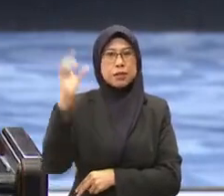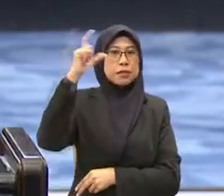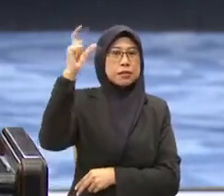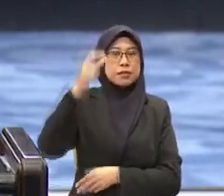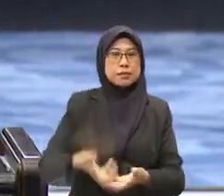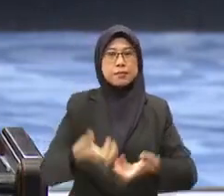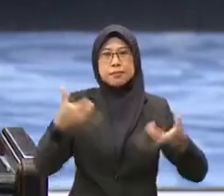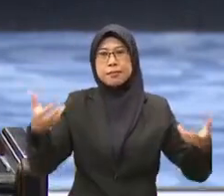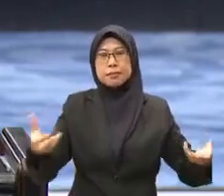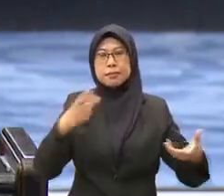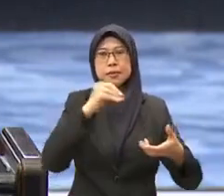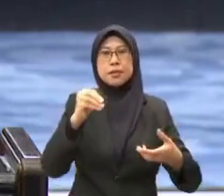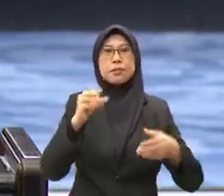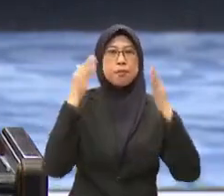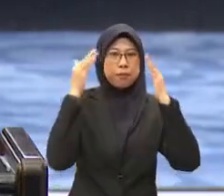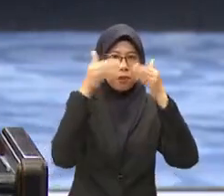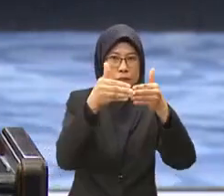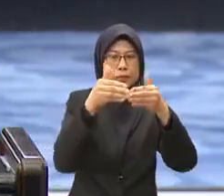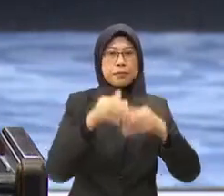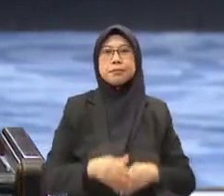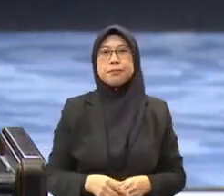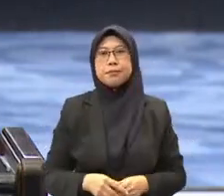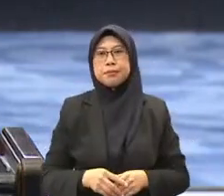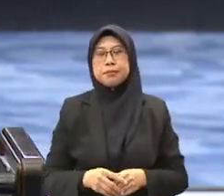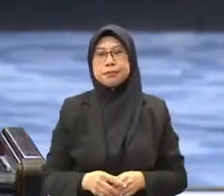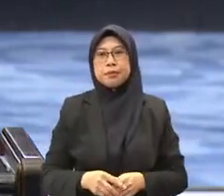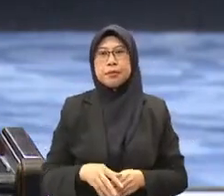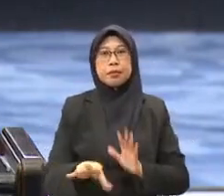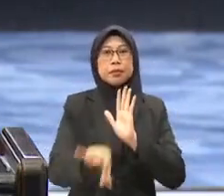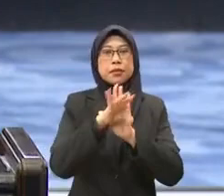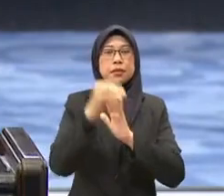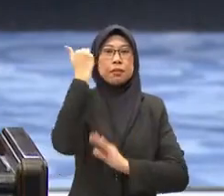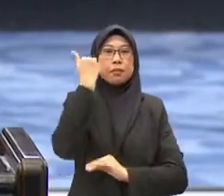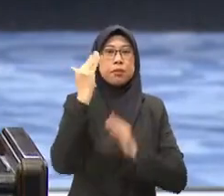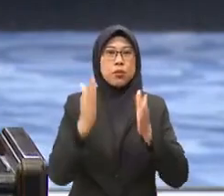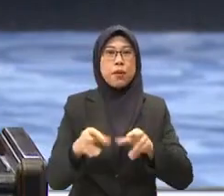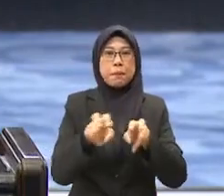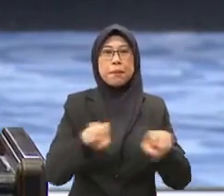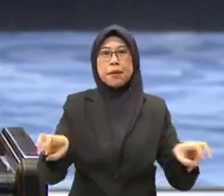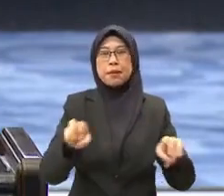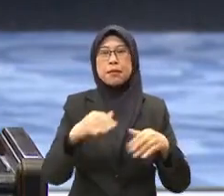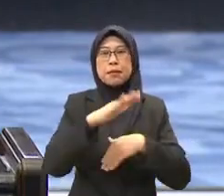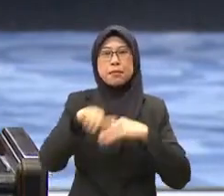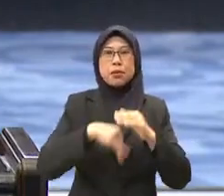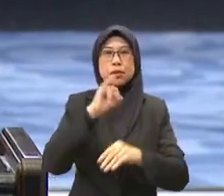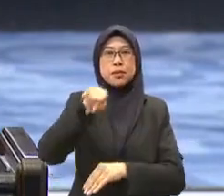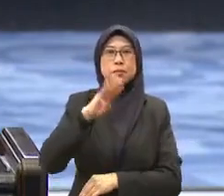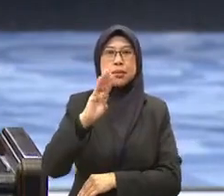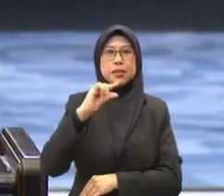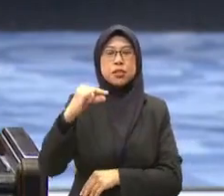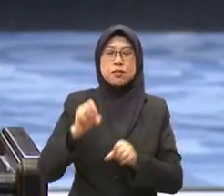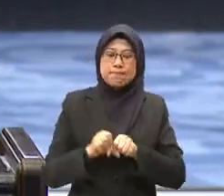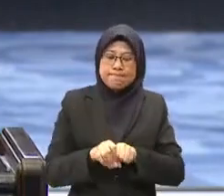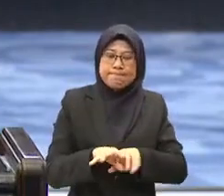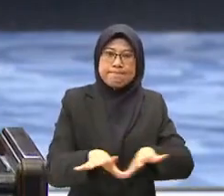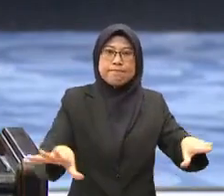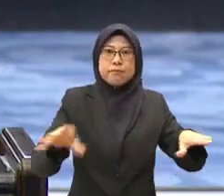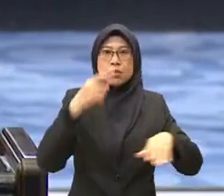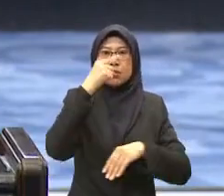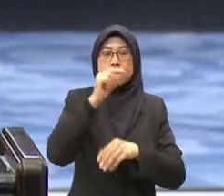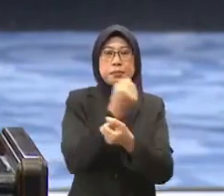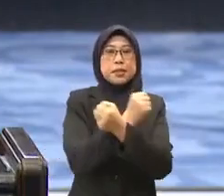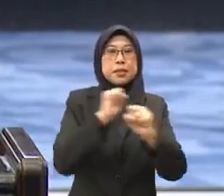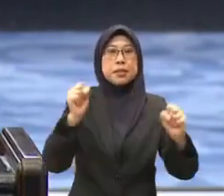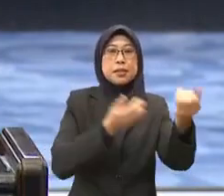berasingan dan berfokusemudan pantieg pel Diah jabatan Tuan guaman diperluaskan dalam